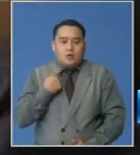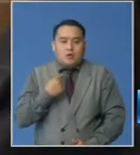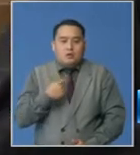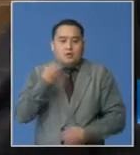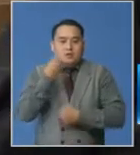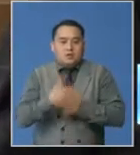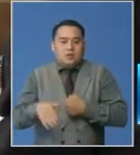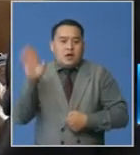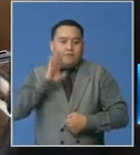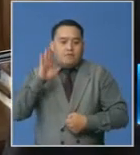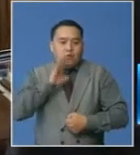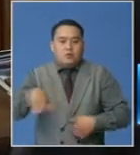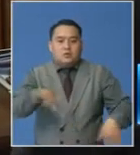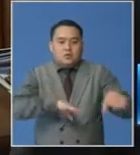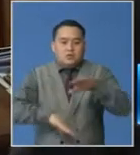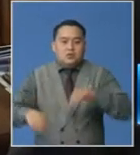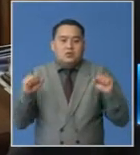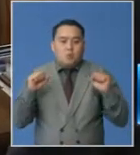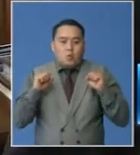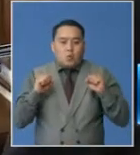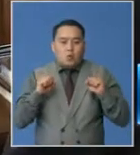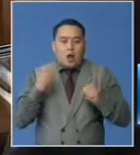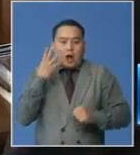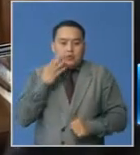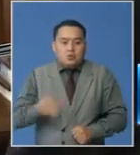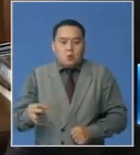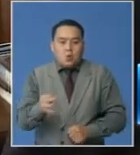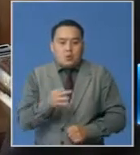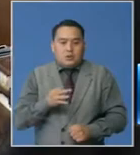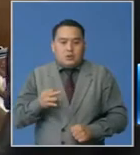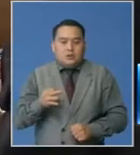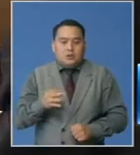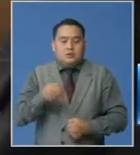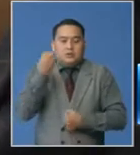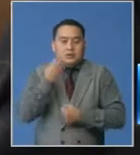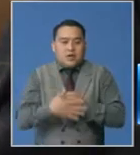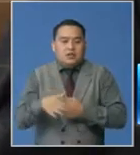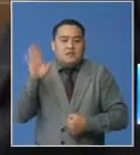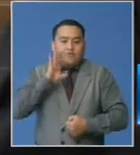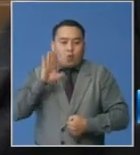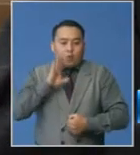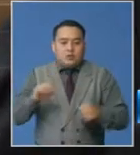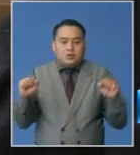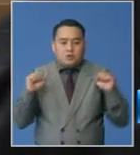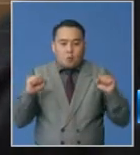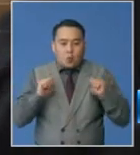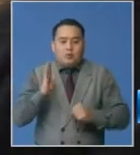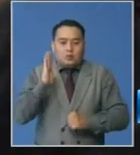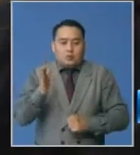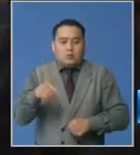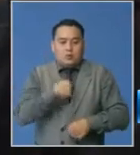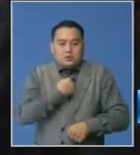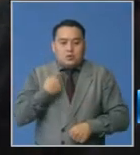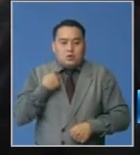Центр водных видов спорта, да? Ержанаты жетсу не зря же. Центр водных видов спорта.